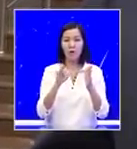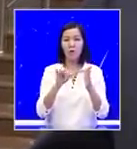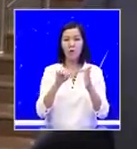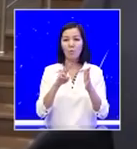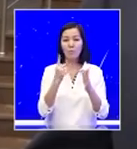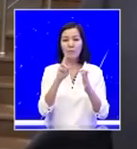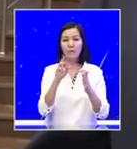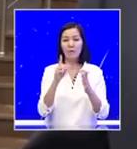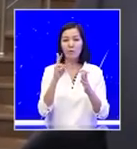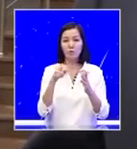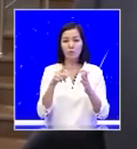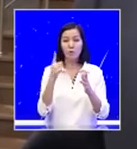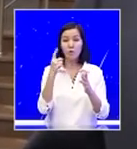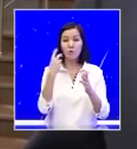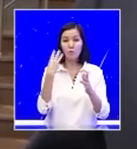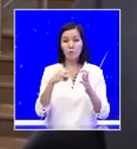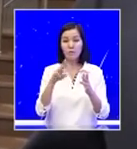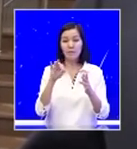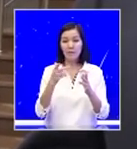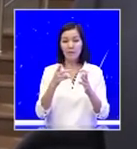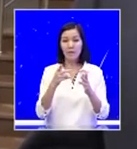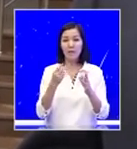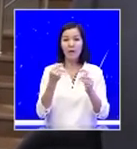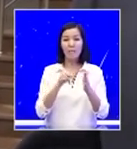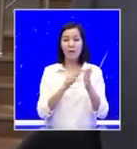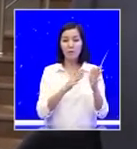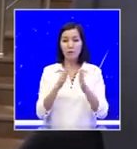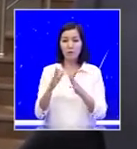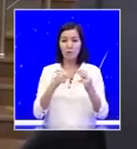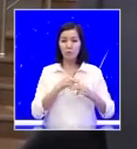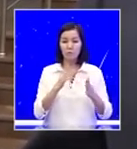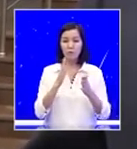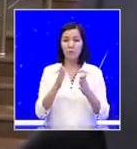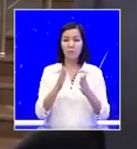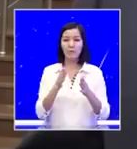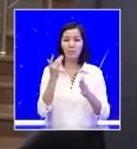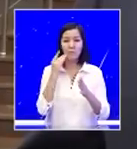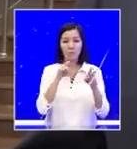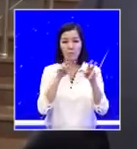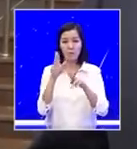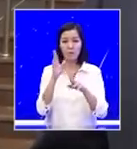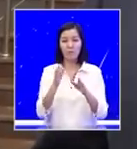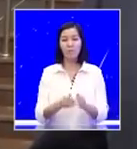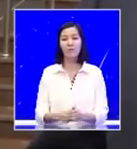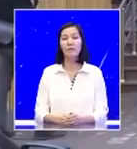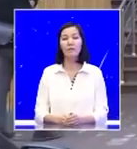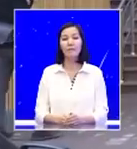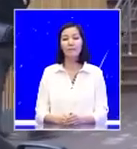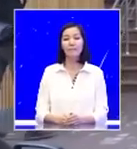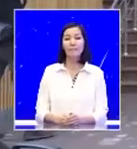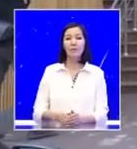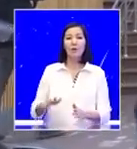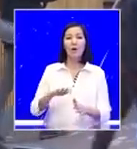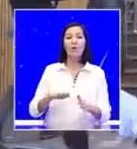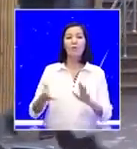килограмы 130 теңге. Біз бағаны ұстап тұру үшін жұмыс істеп жатырмыз. Әрі бағаны үнемі бақылауда ұстап отырмыз. Аудан